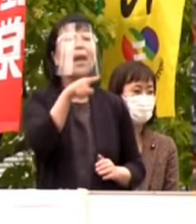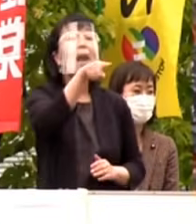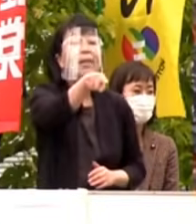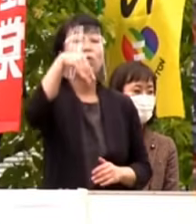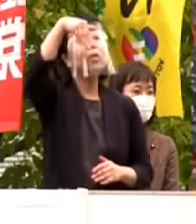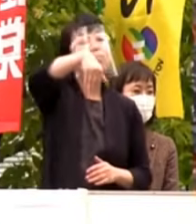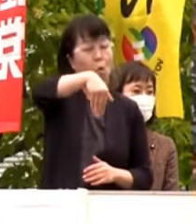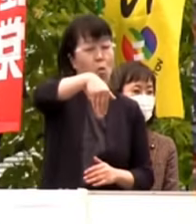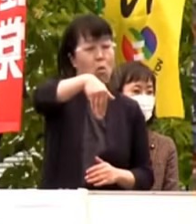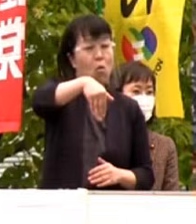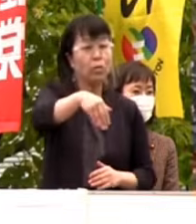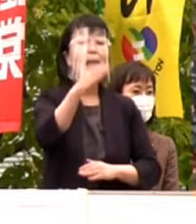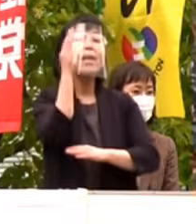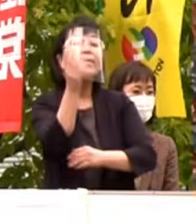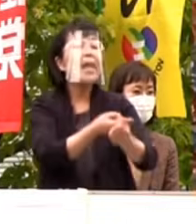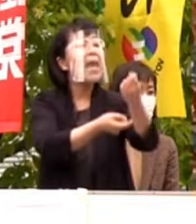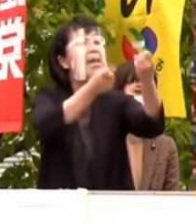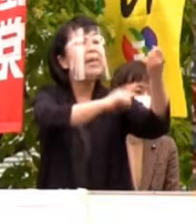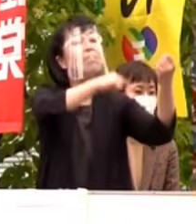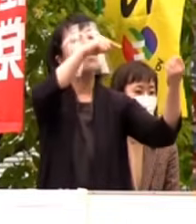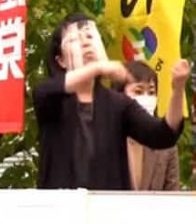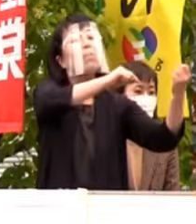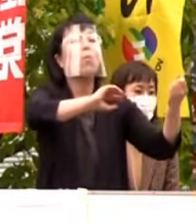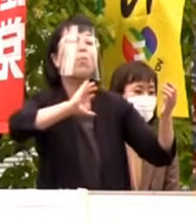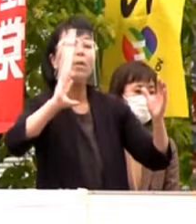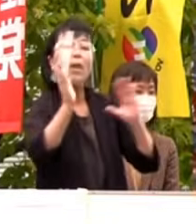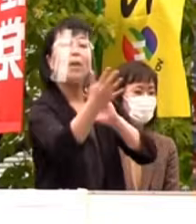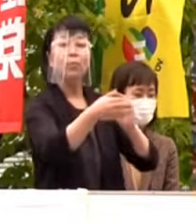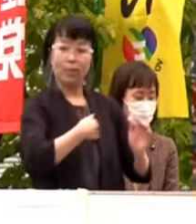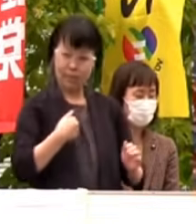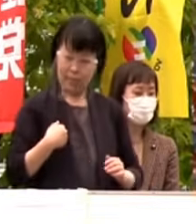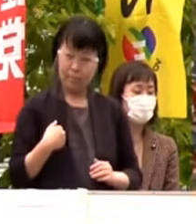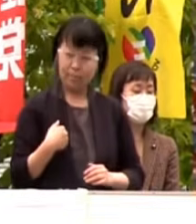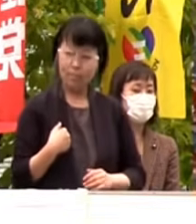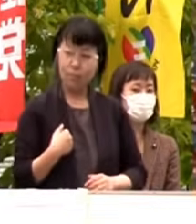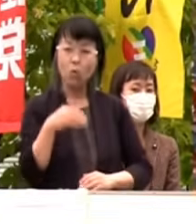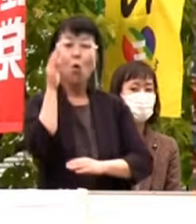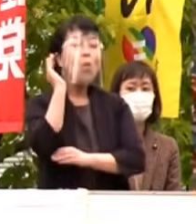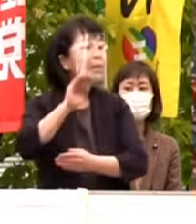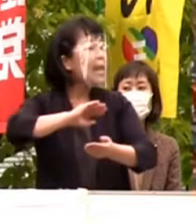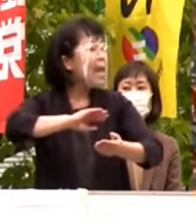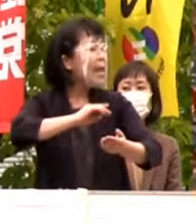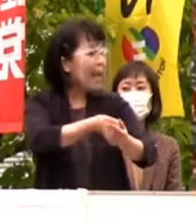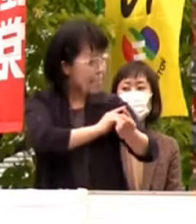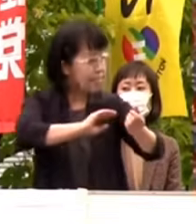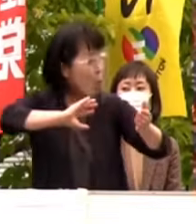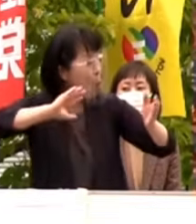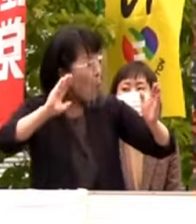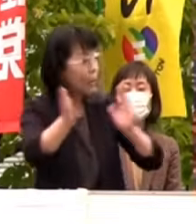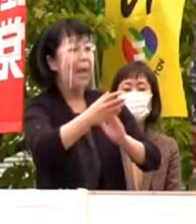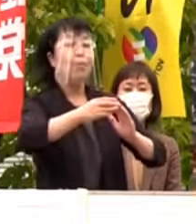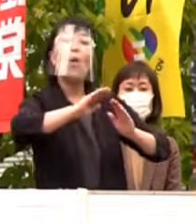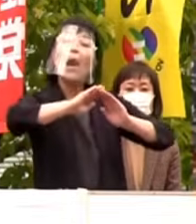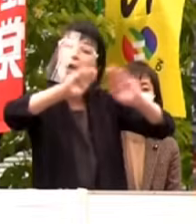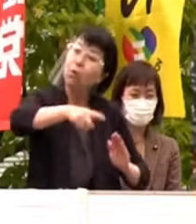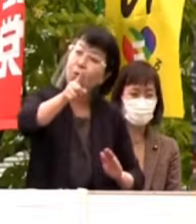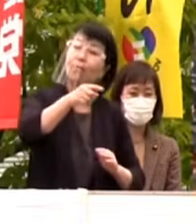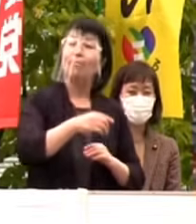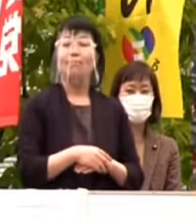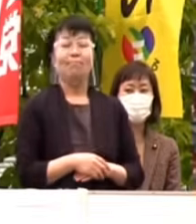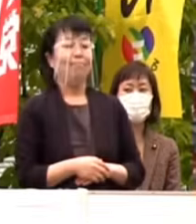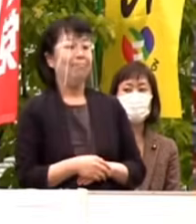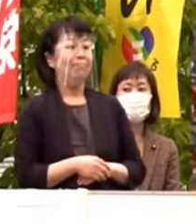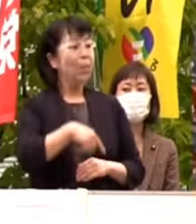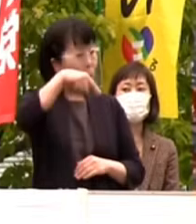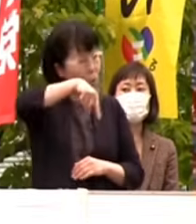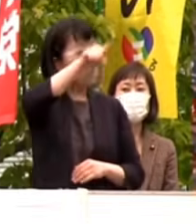で政権も変えられます。政権交代を始めようじゃありませんか。この